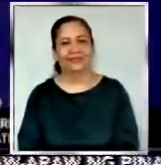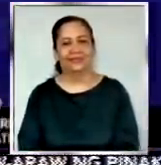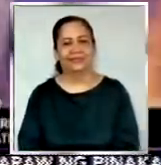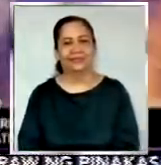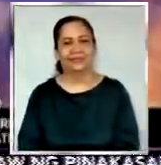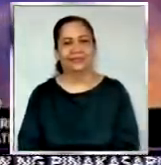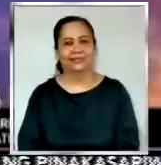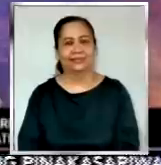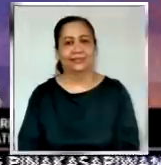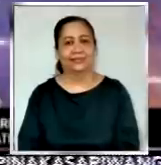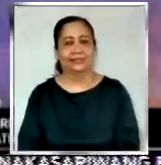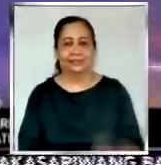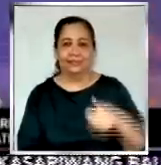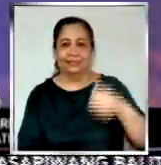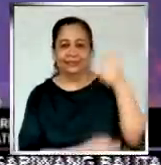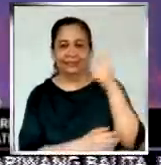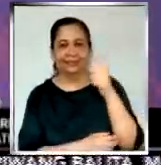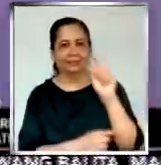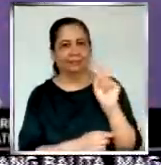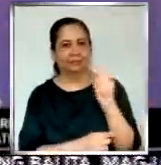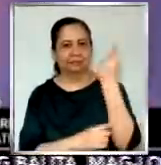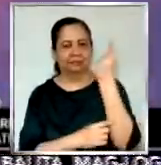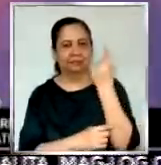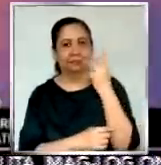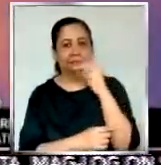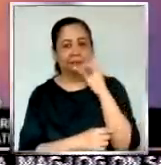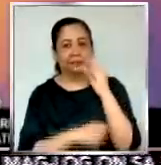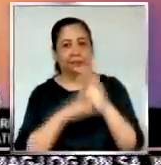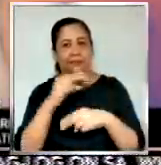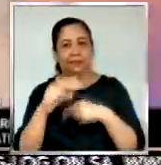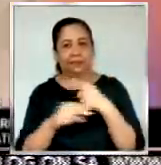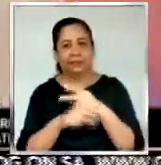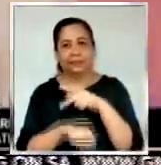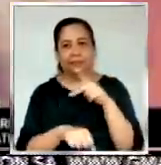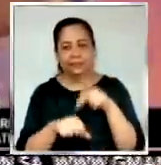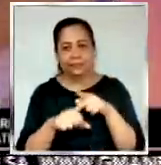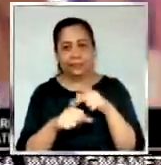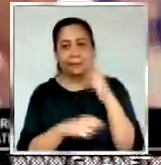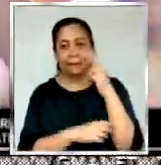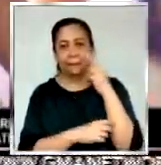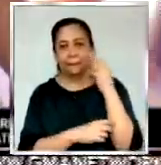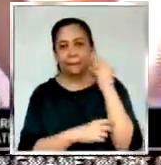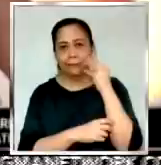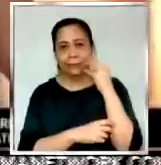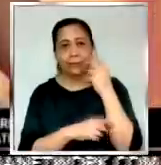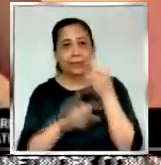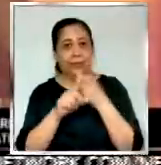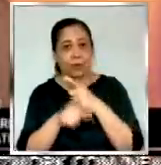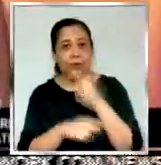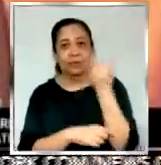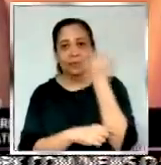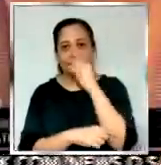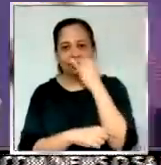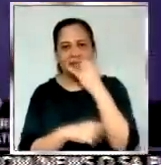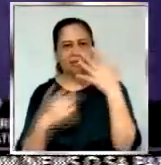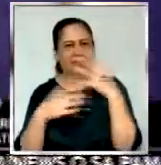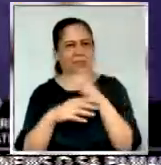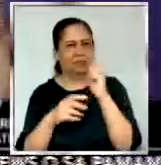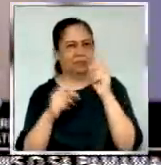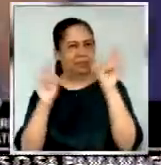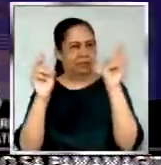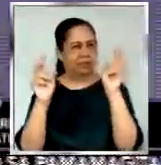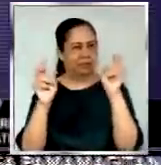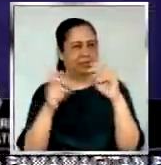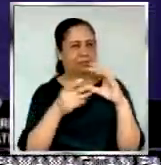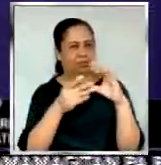Ang pagkapanalo ng kauna-unahang Miss Universe Philippines na si Rabia Mateo ng Iloilo nahaluan agad ng kontrobersya.